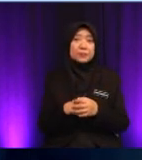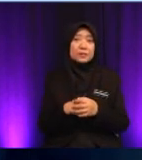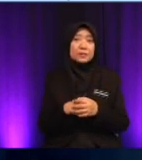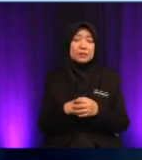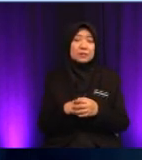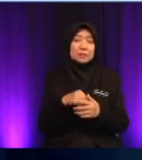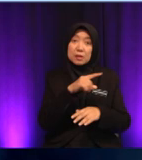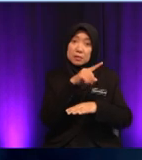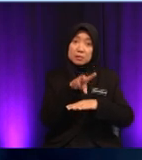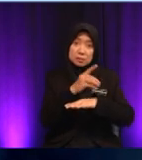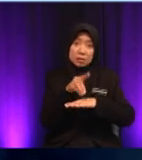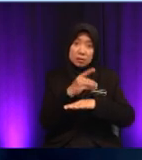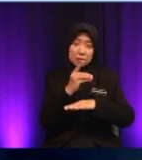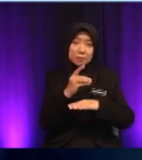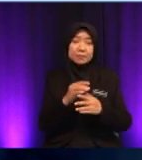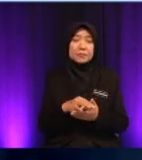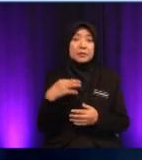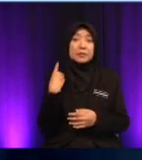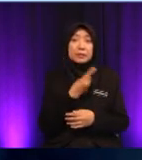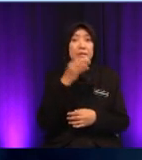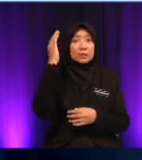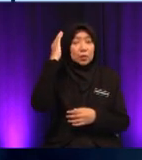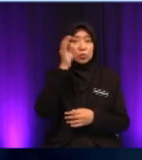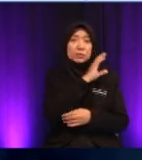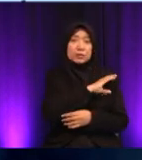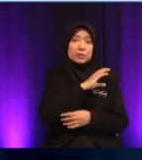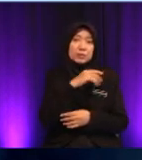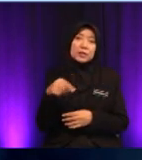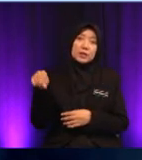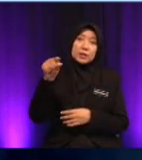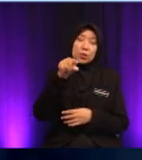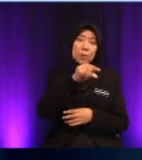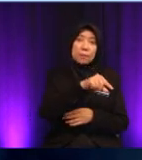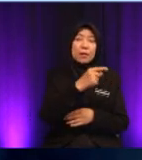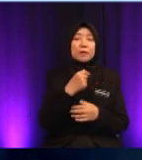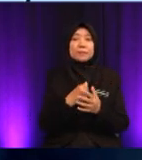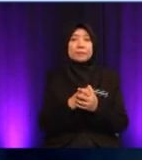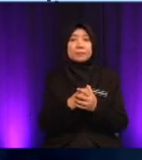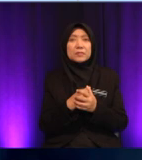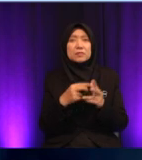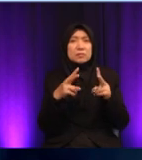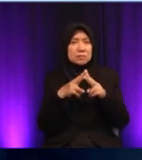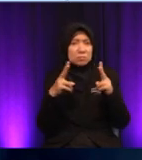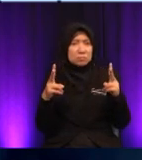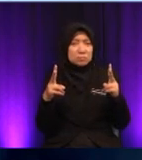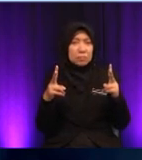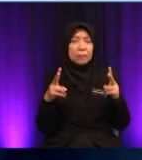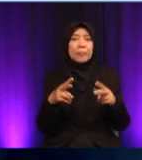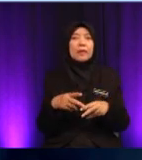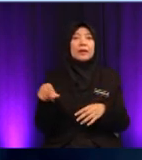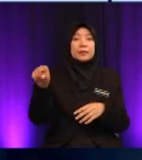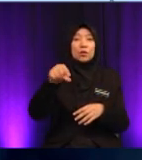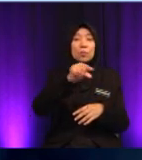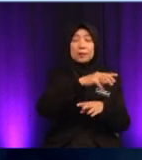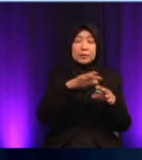jadi kita tidak tahu ciri-ciri gelombang kita udah tahu ciri-ciri darah paling ketaro Gelombang tidak dijinjing